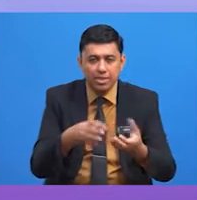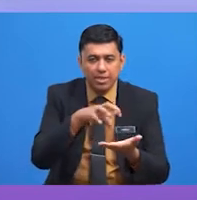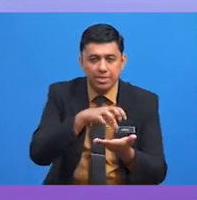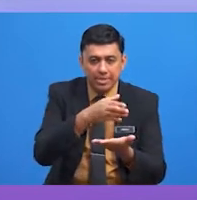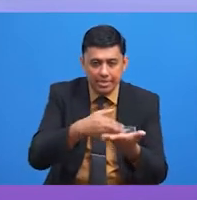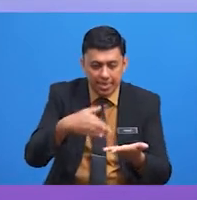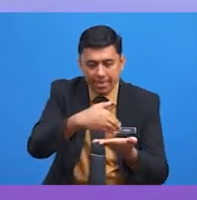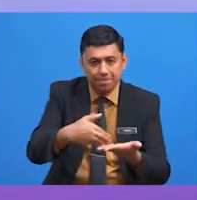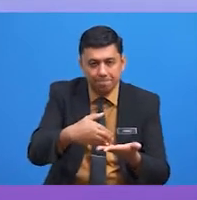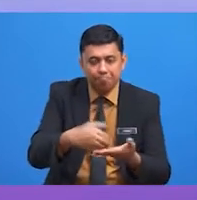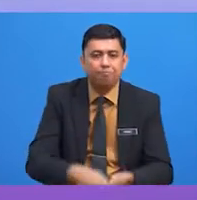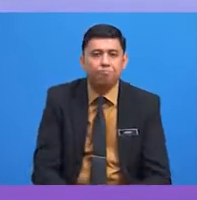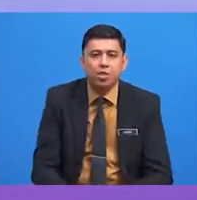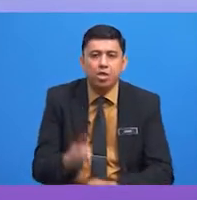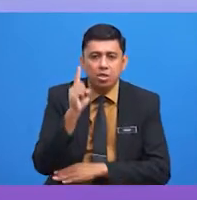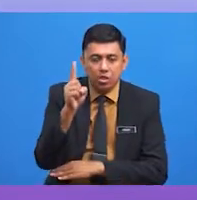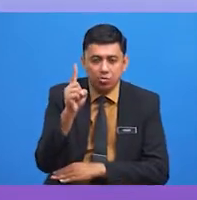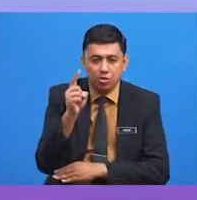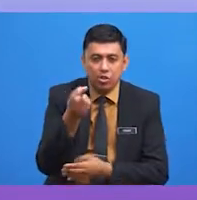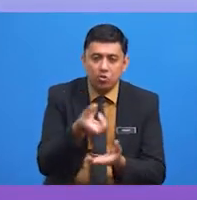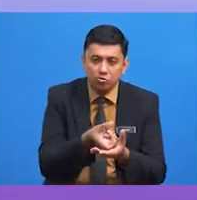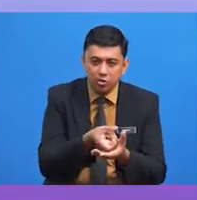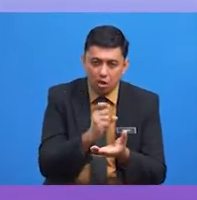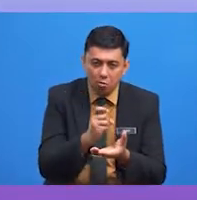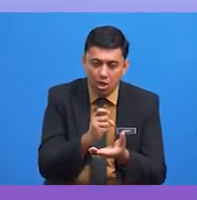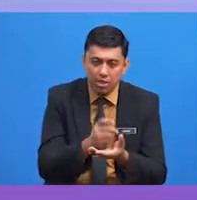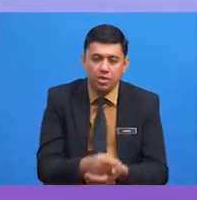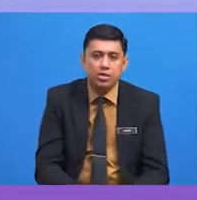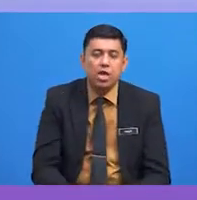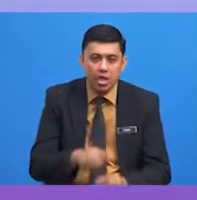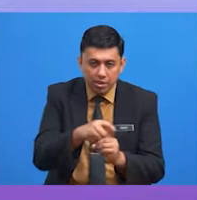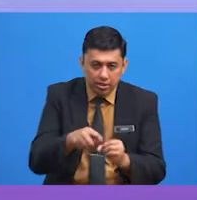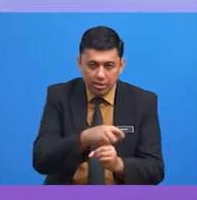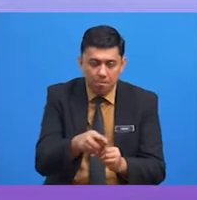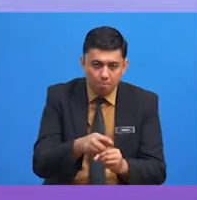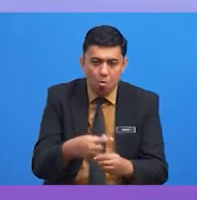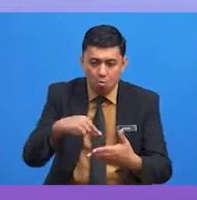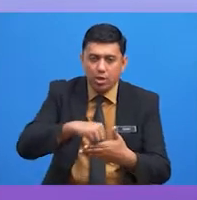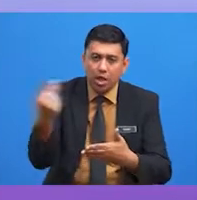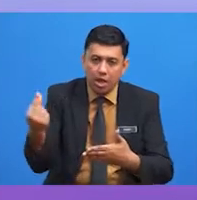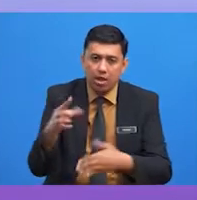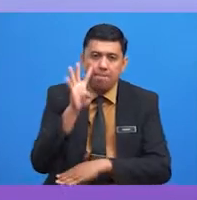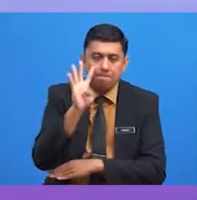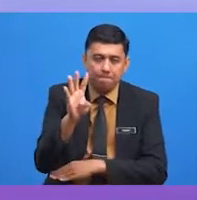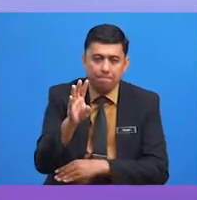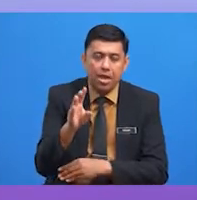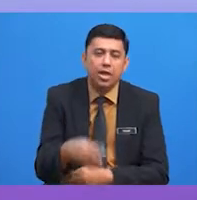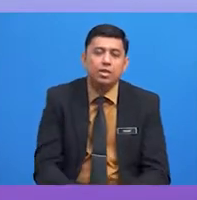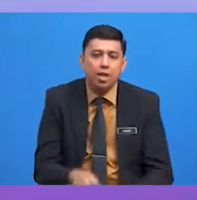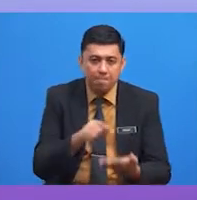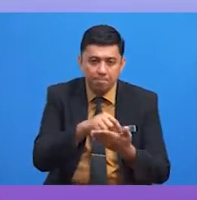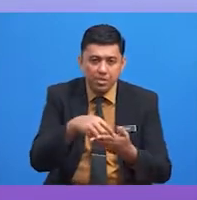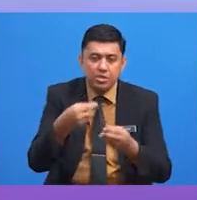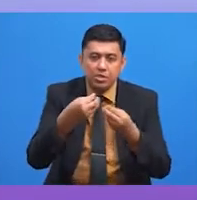kek. 1 cawan tepung gandum, 4 biji